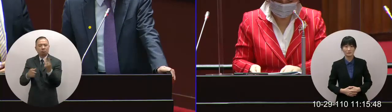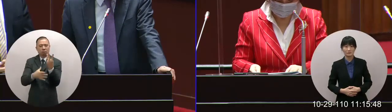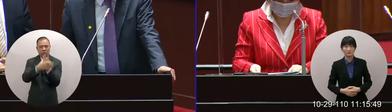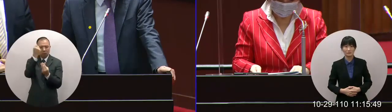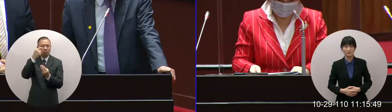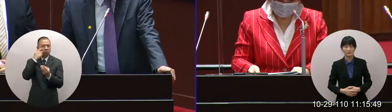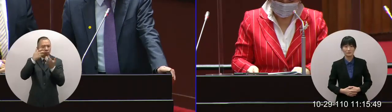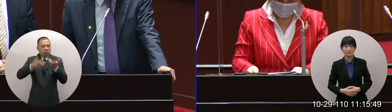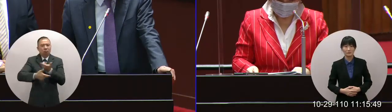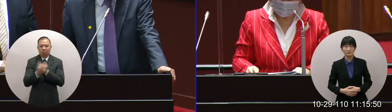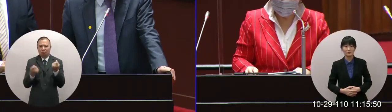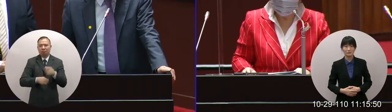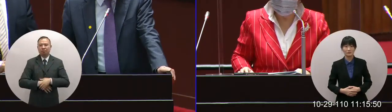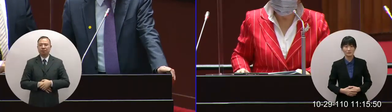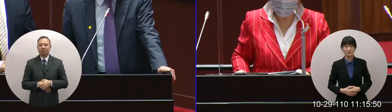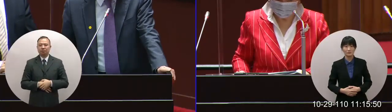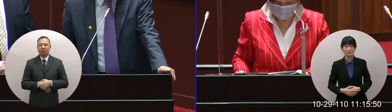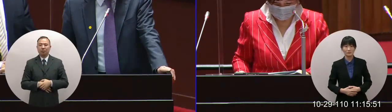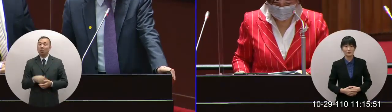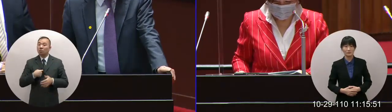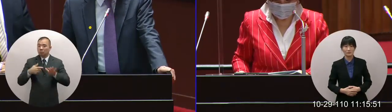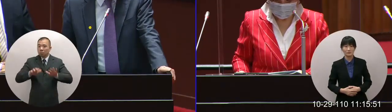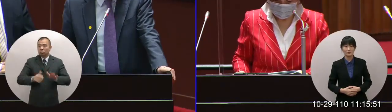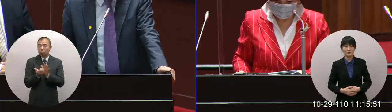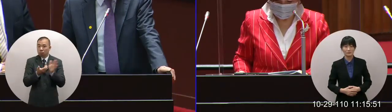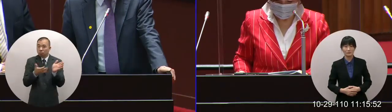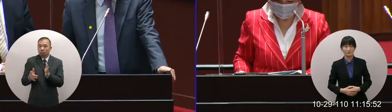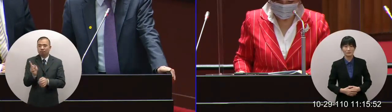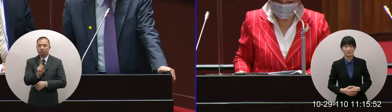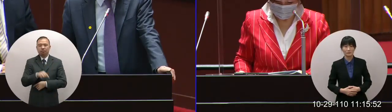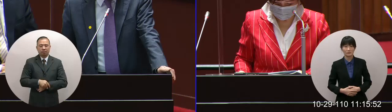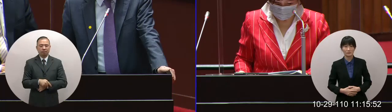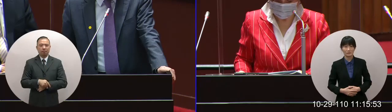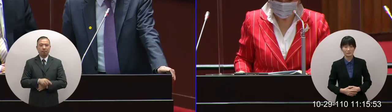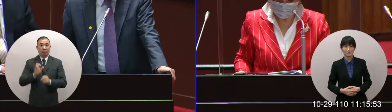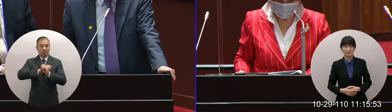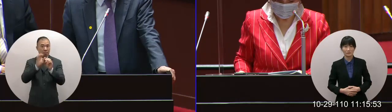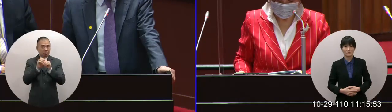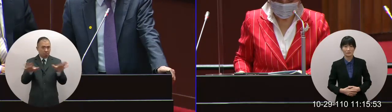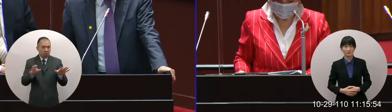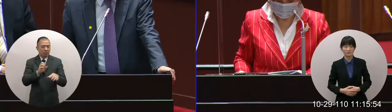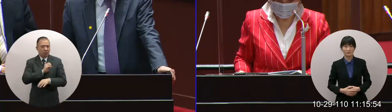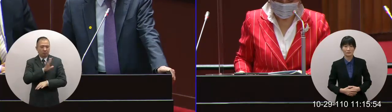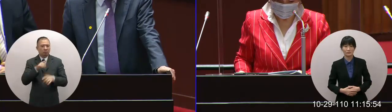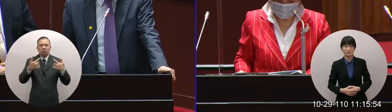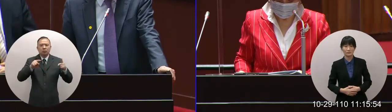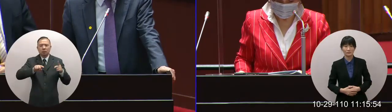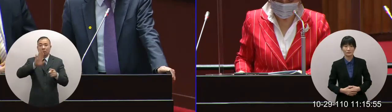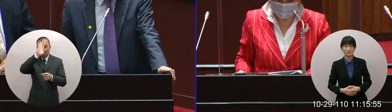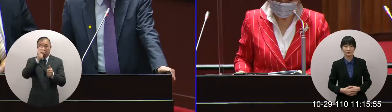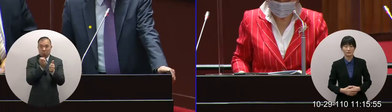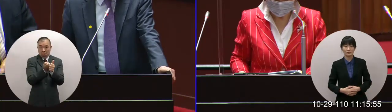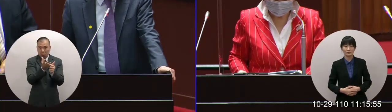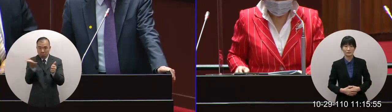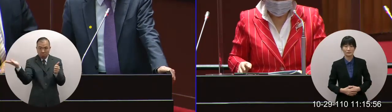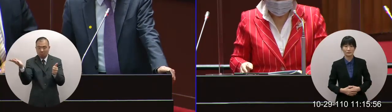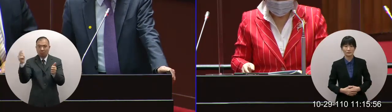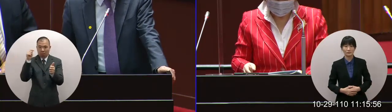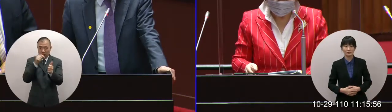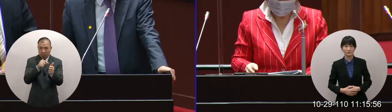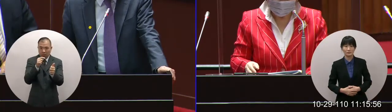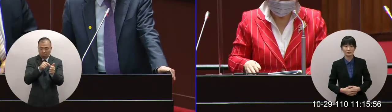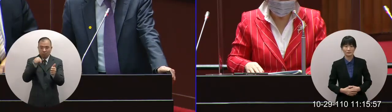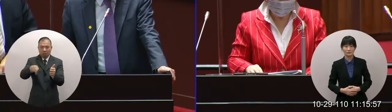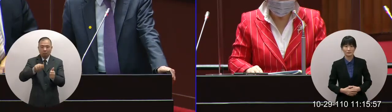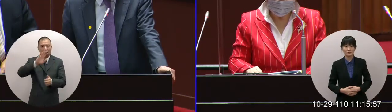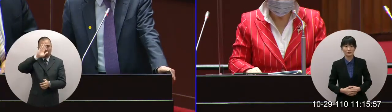我们现在也开始在筹备就是后疫情的不是等于染疫后康复者好的一个